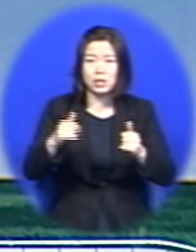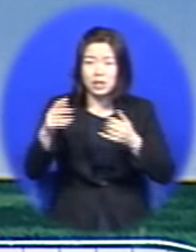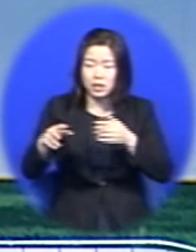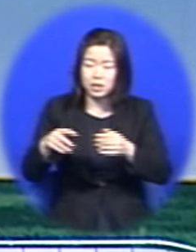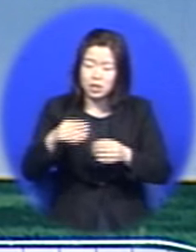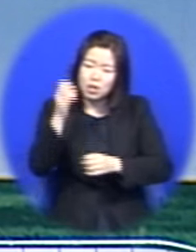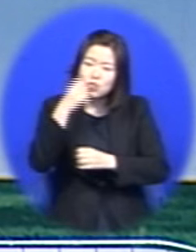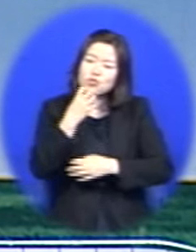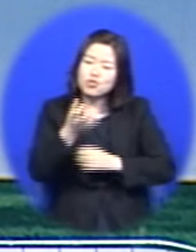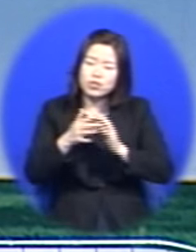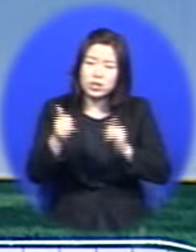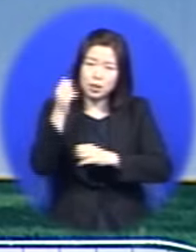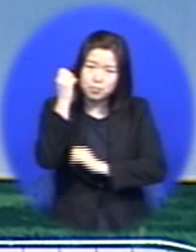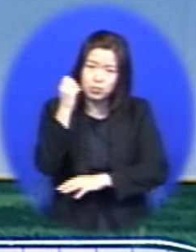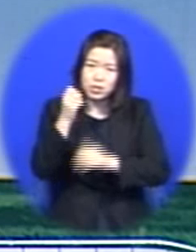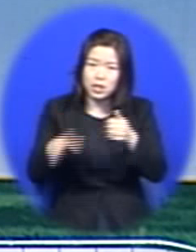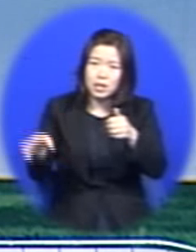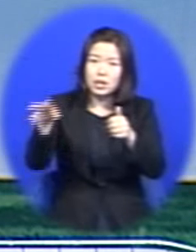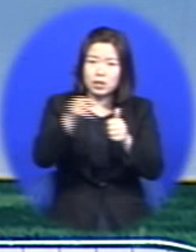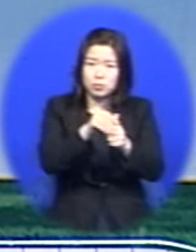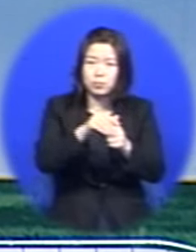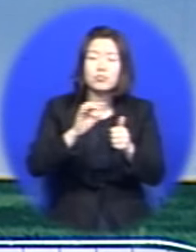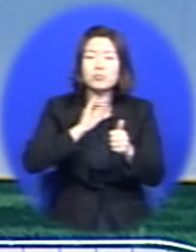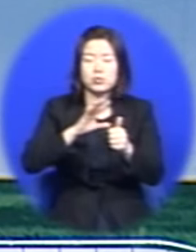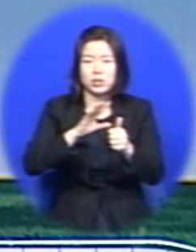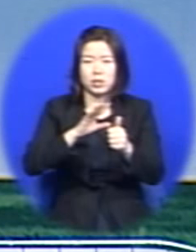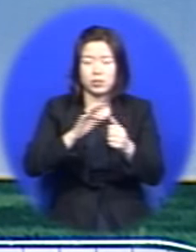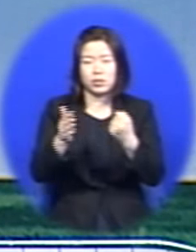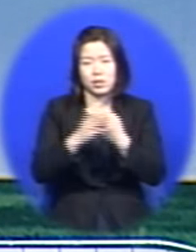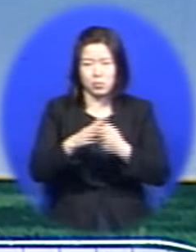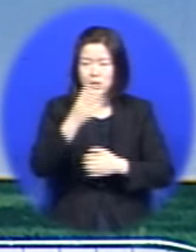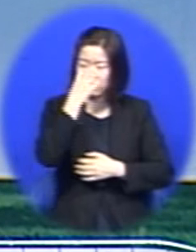거예요. 그러므로 절대로 교만하면 안 된다.